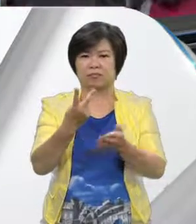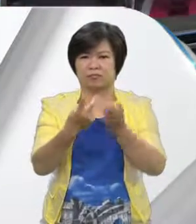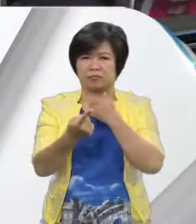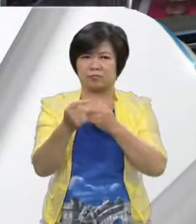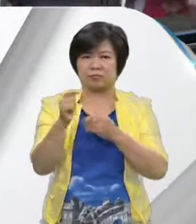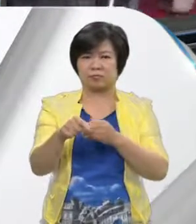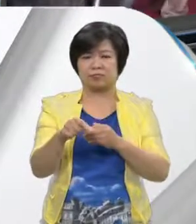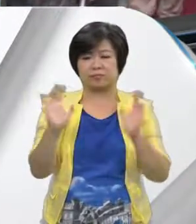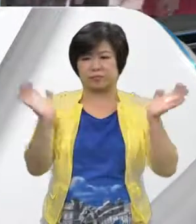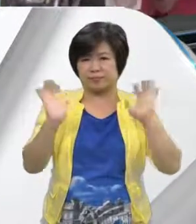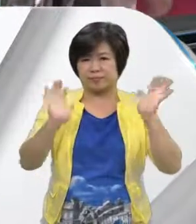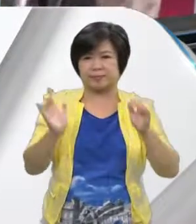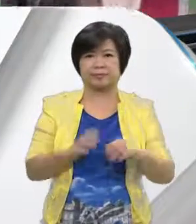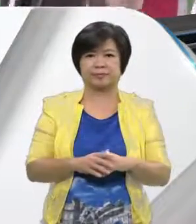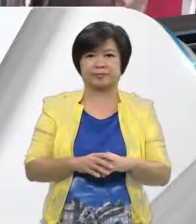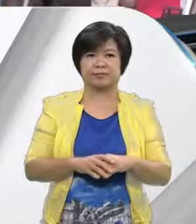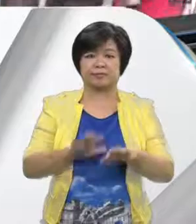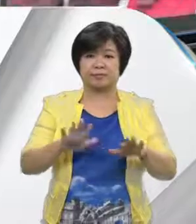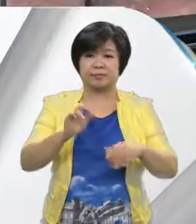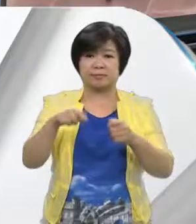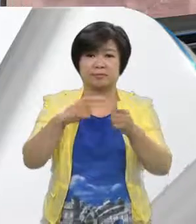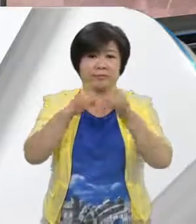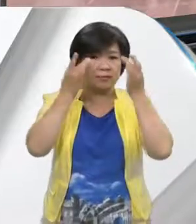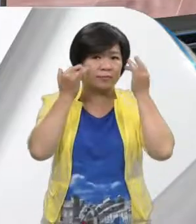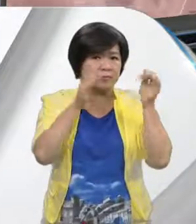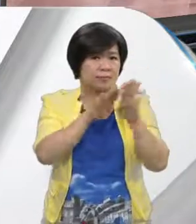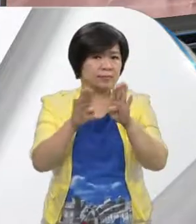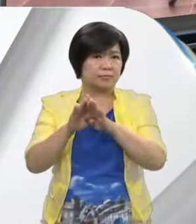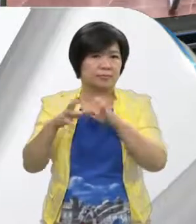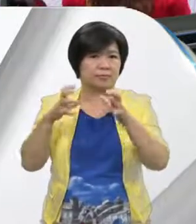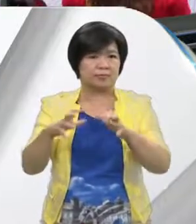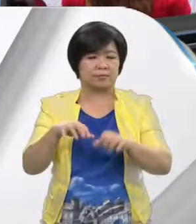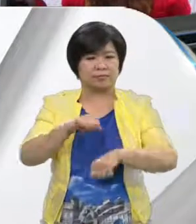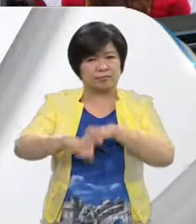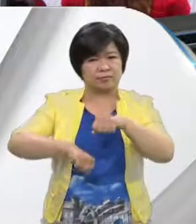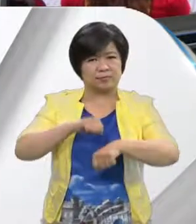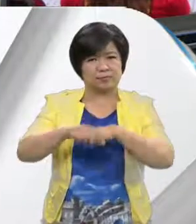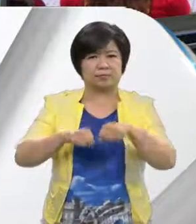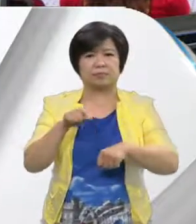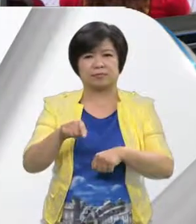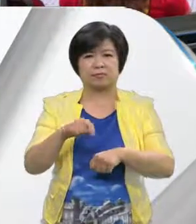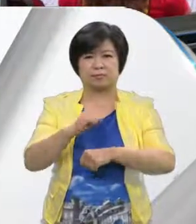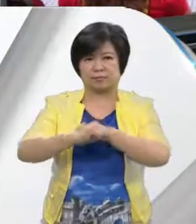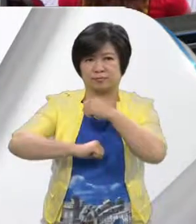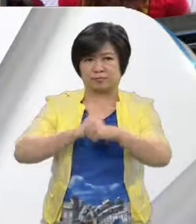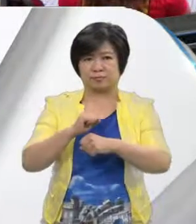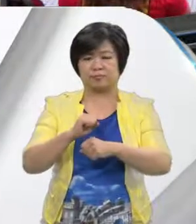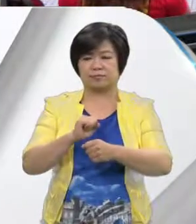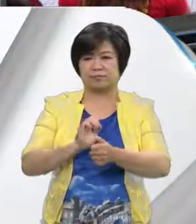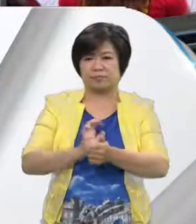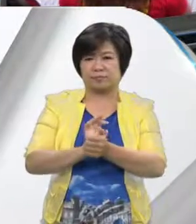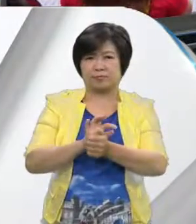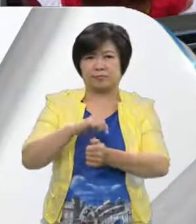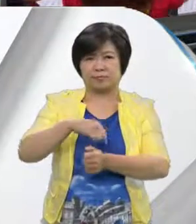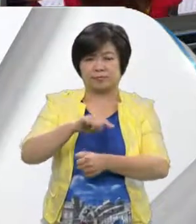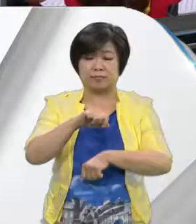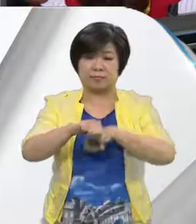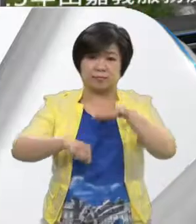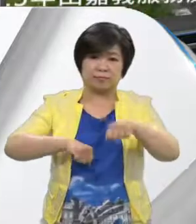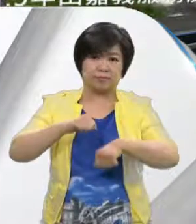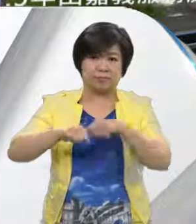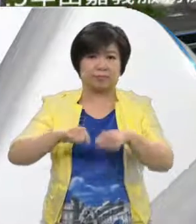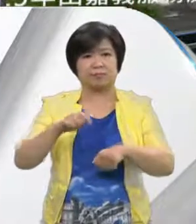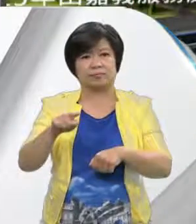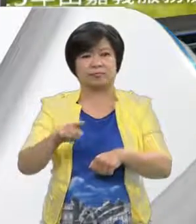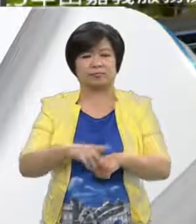一方个性的声音呢。从今年批出给的所谓基盘长沙发通，而图是亲自对其长沙的歌唱，